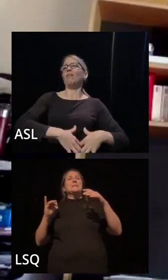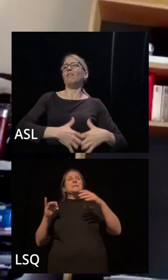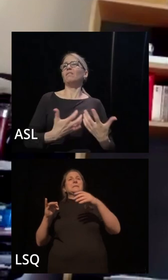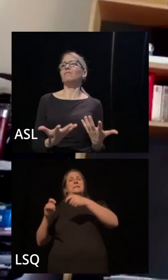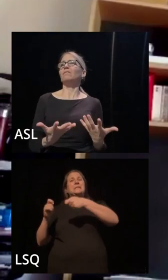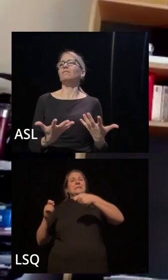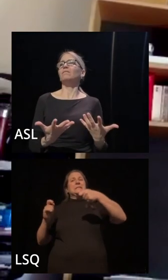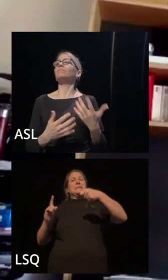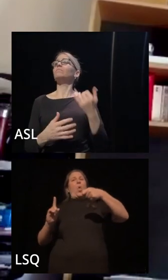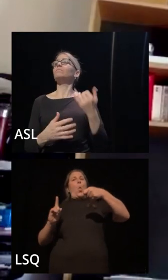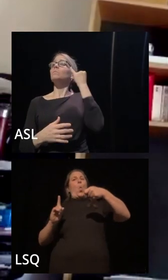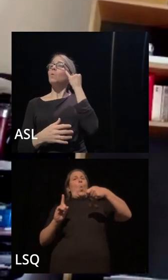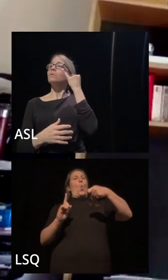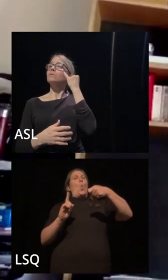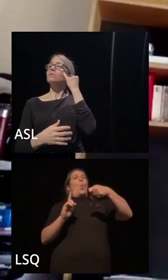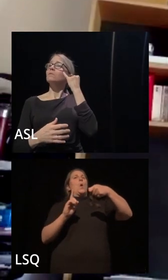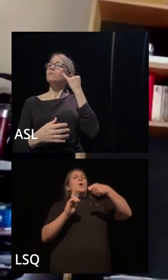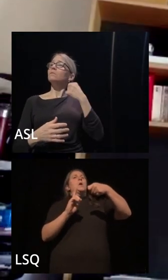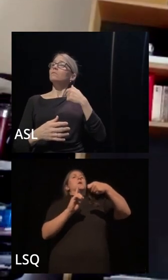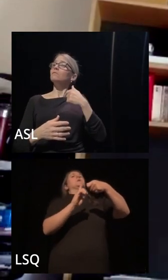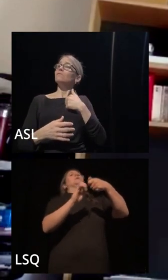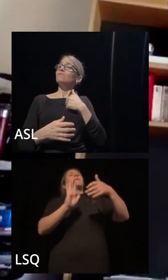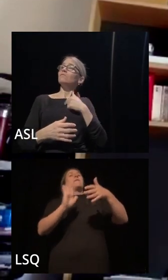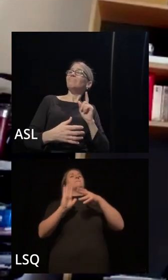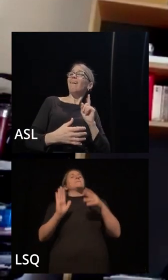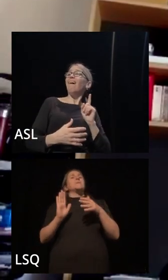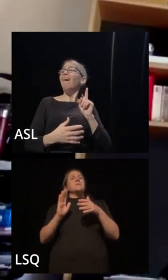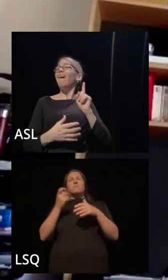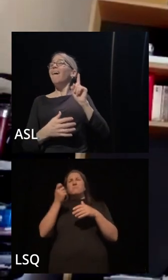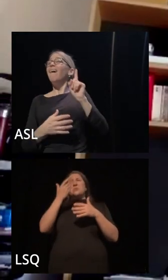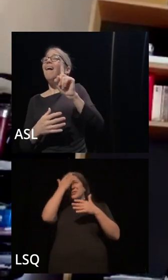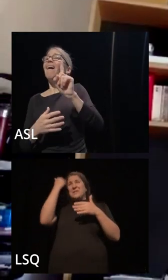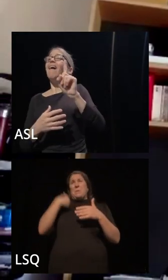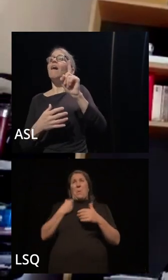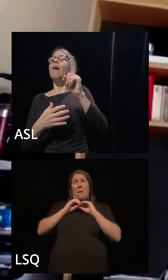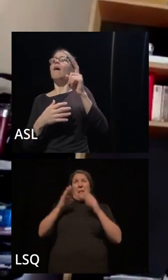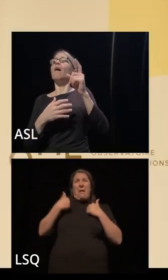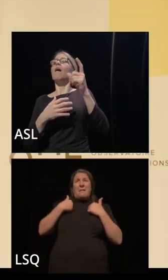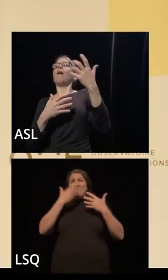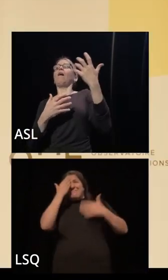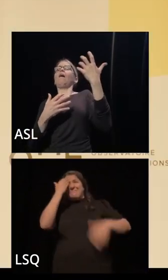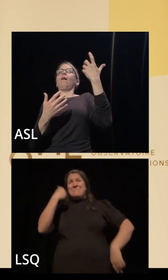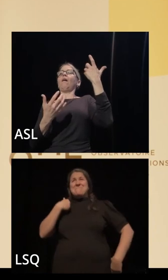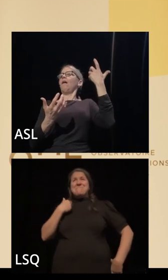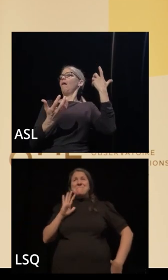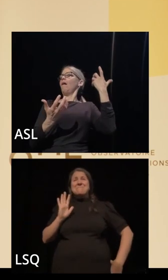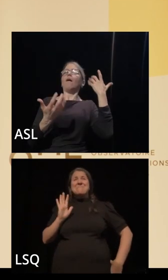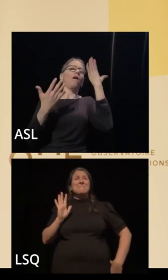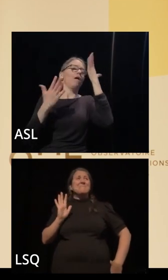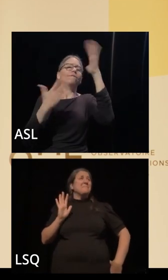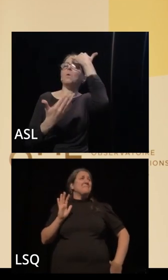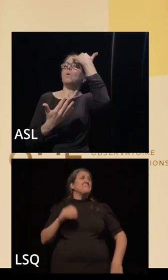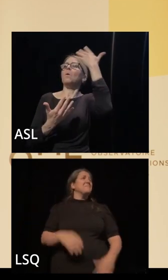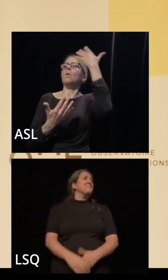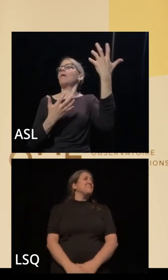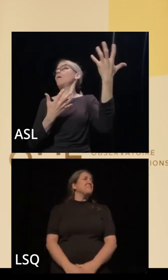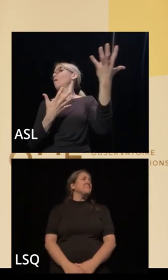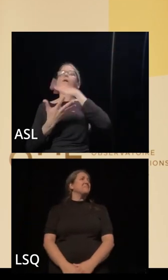centre. Je pense que vous me comprenez, même si c'est un peu abstrait. Madame Servan, si vous